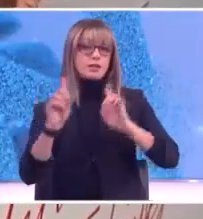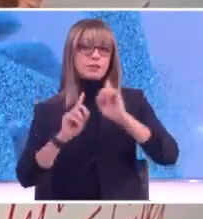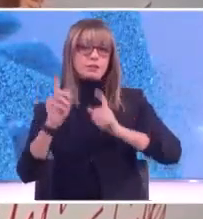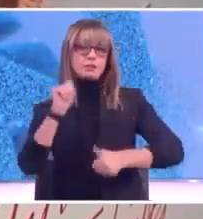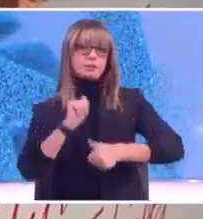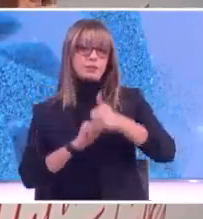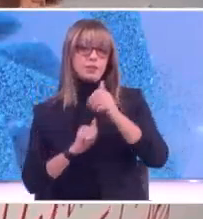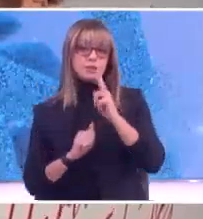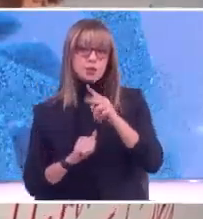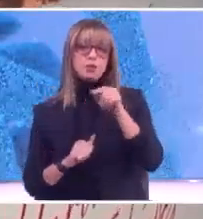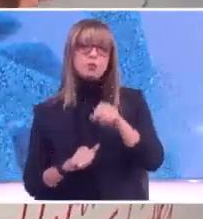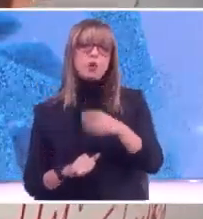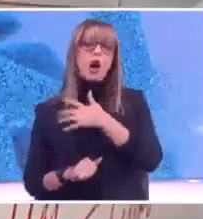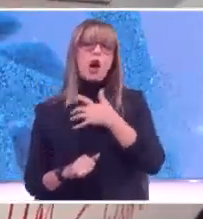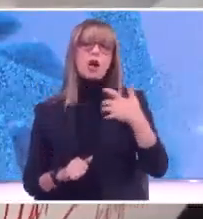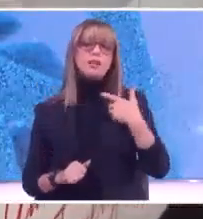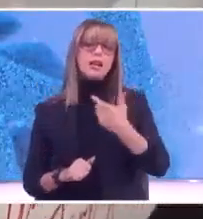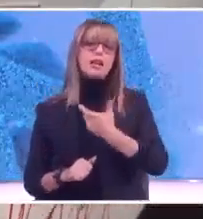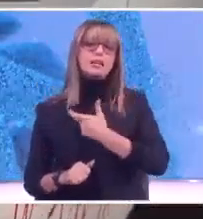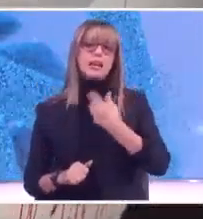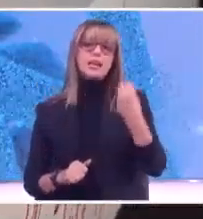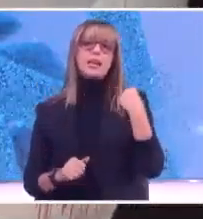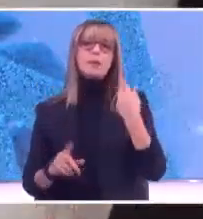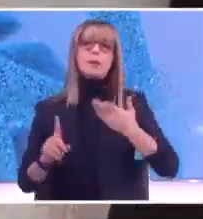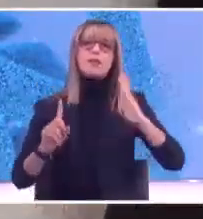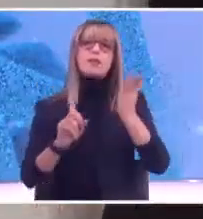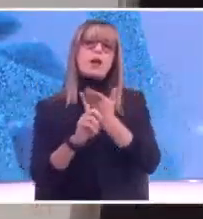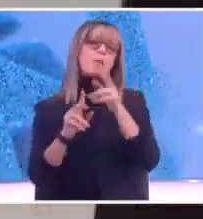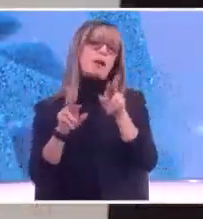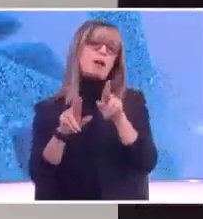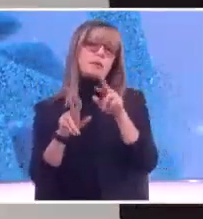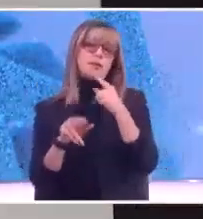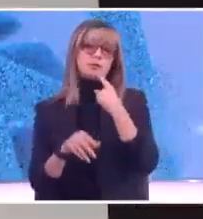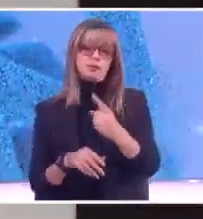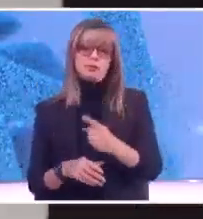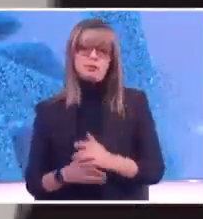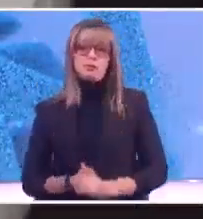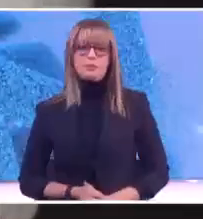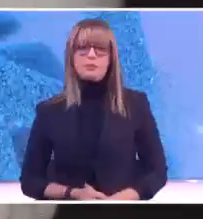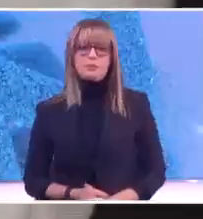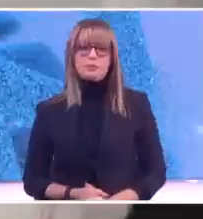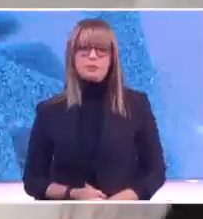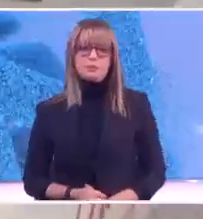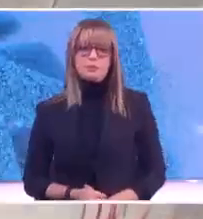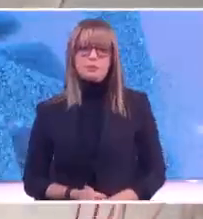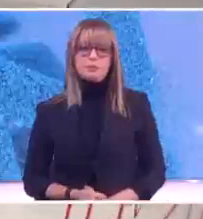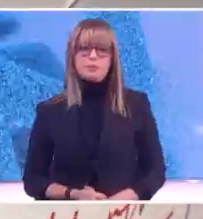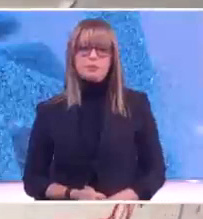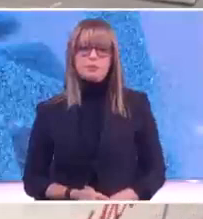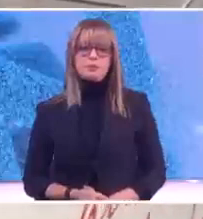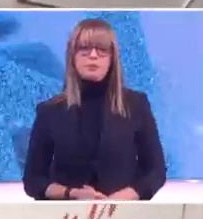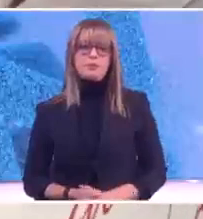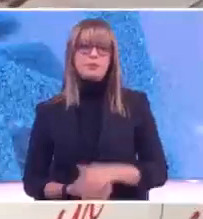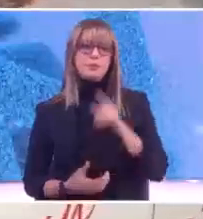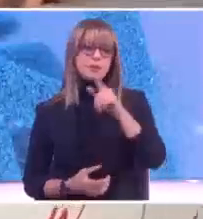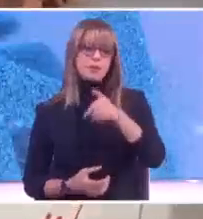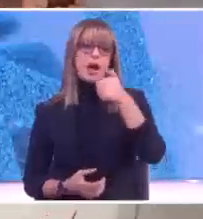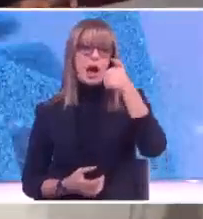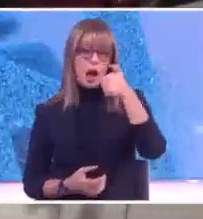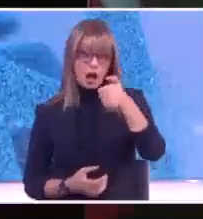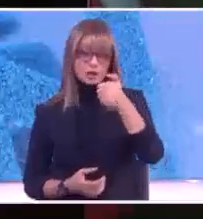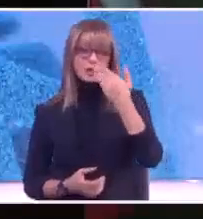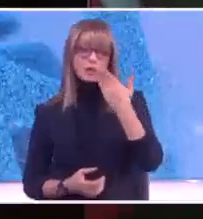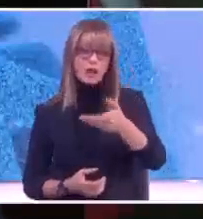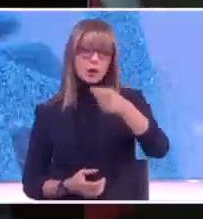Bekir Bozdağ da bu anayasaya yeni bir darbedir diye konuştu. Şimdi bunlar 6 tane lider